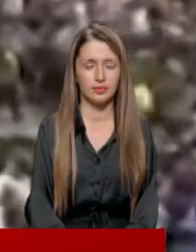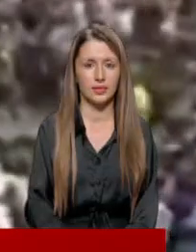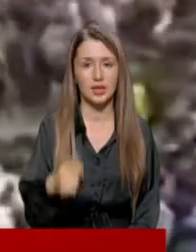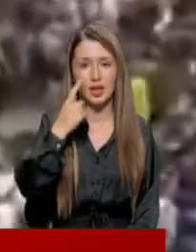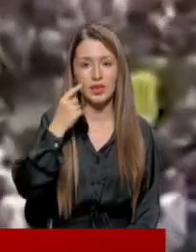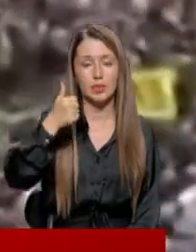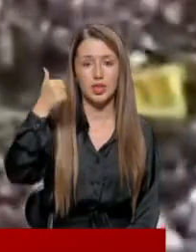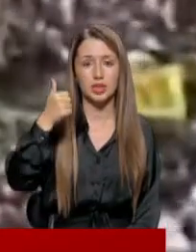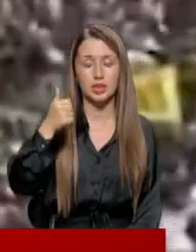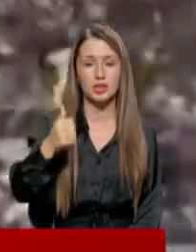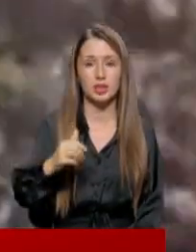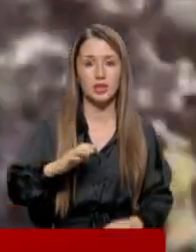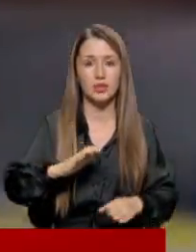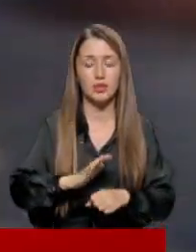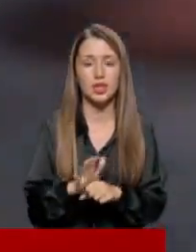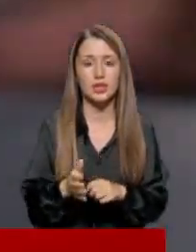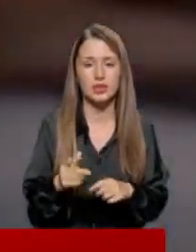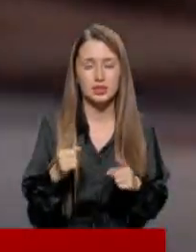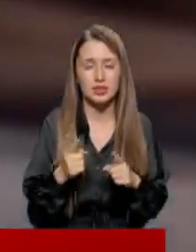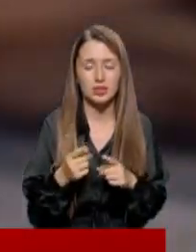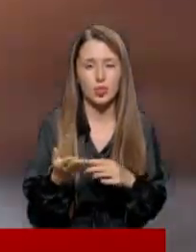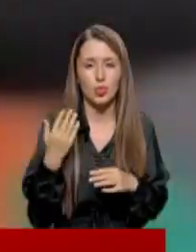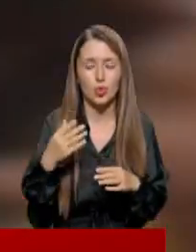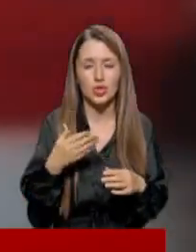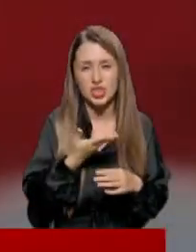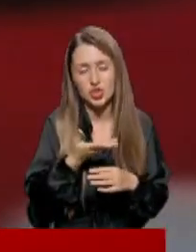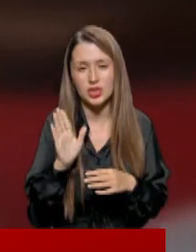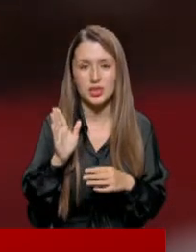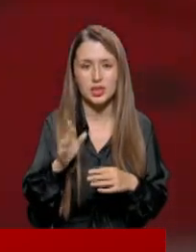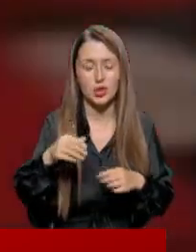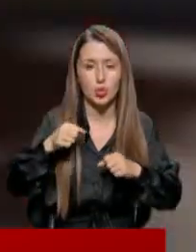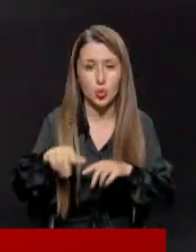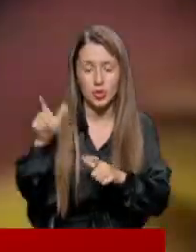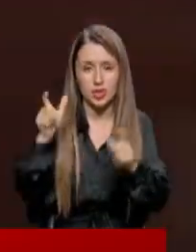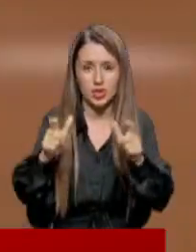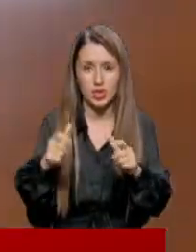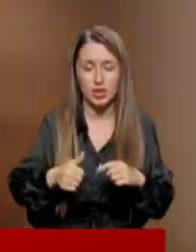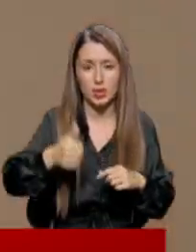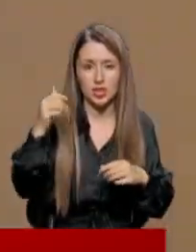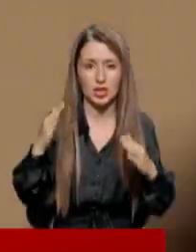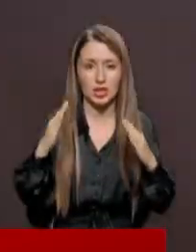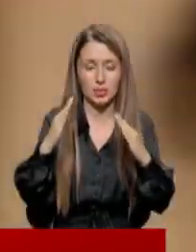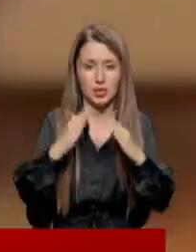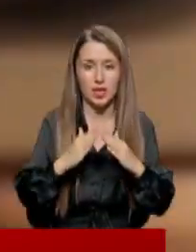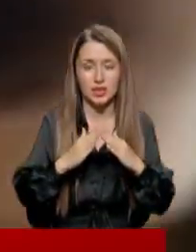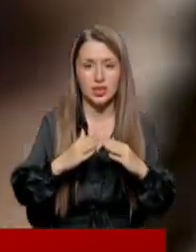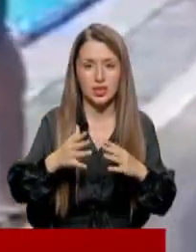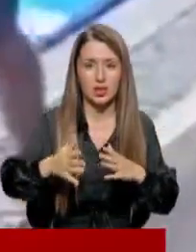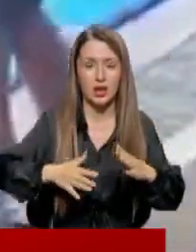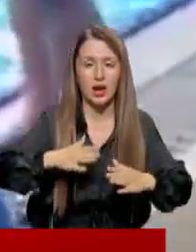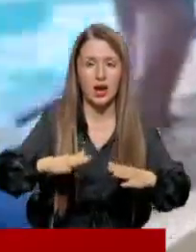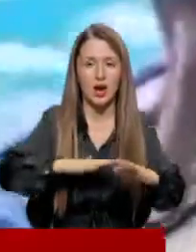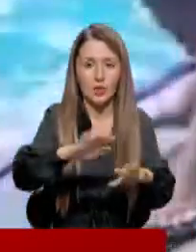Devlet başkanı baskından kısa süre önce konutu terk etti. Göstericiler başkanlık binasının odalarında dolaştı, havuzda